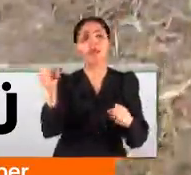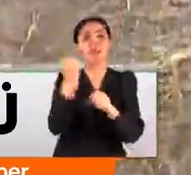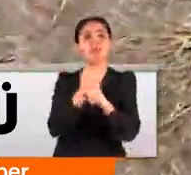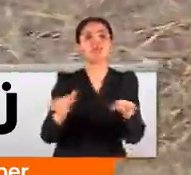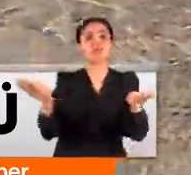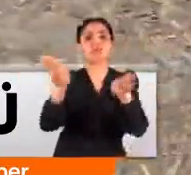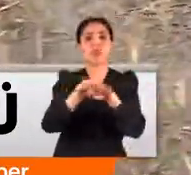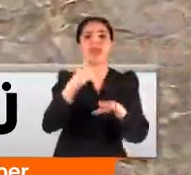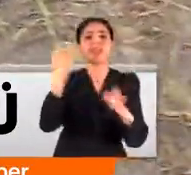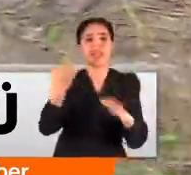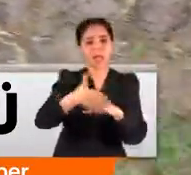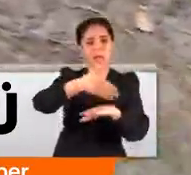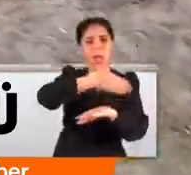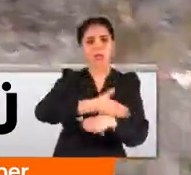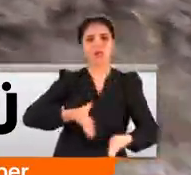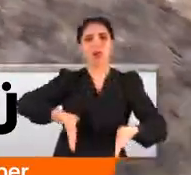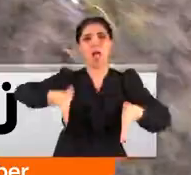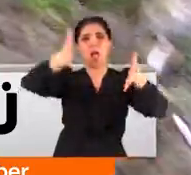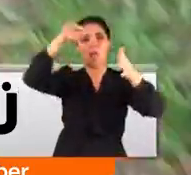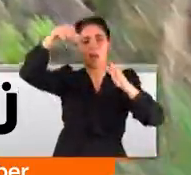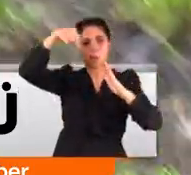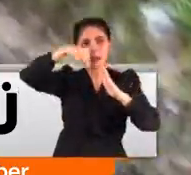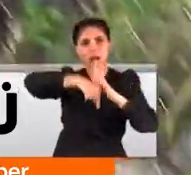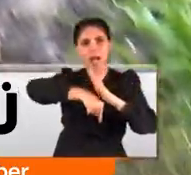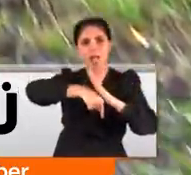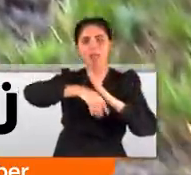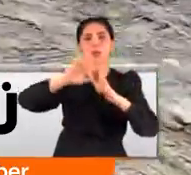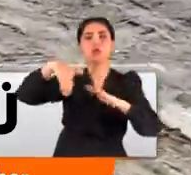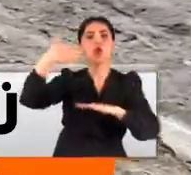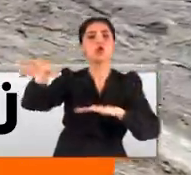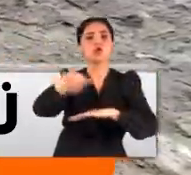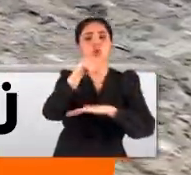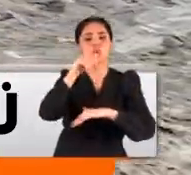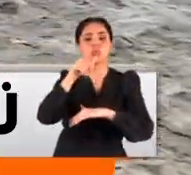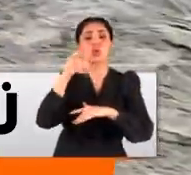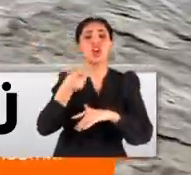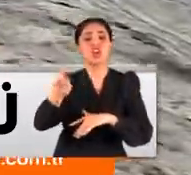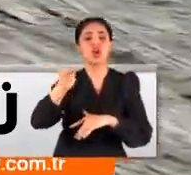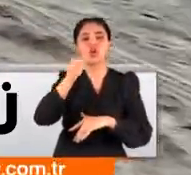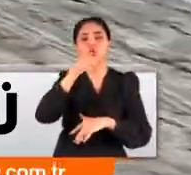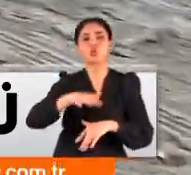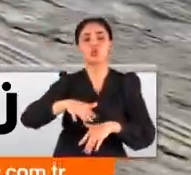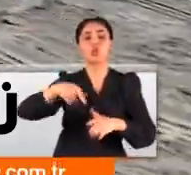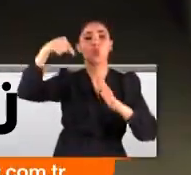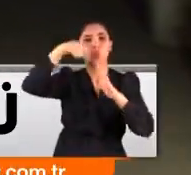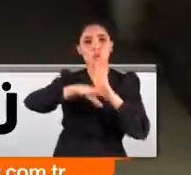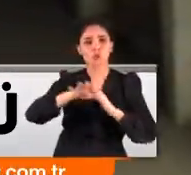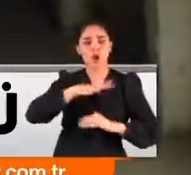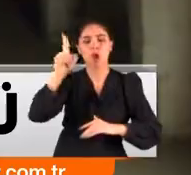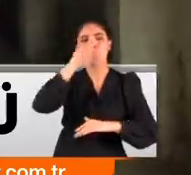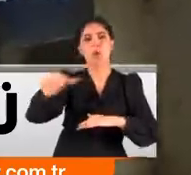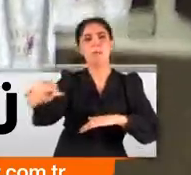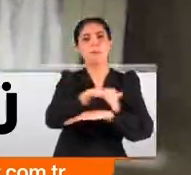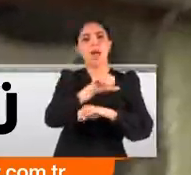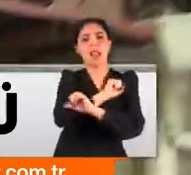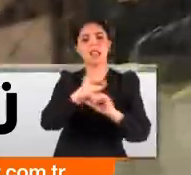Yıllar önce açıldı. Önce apartmanların zeminine, ardından sokağa aktı. Kaçak kuyu bir mahalleyi perişan etti. Akıntının